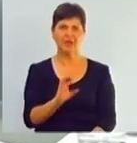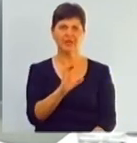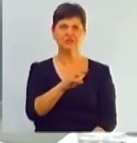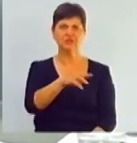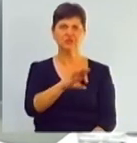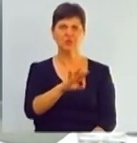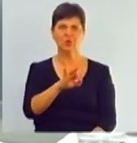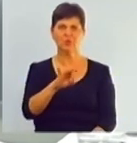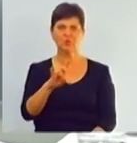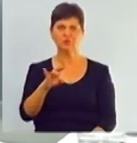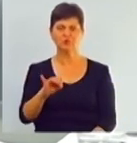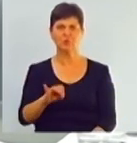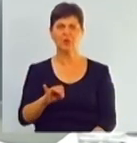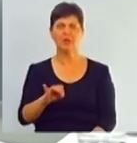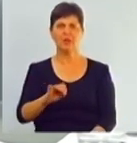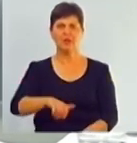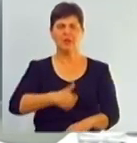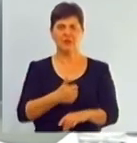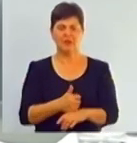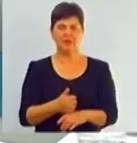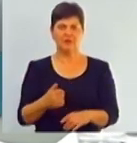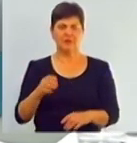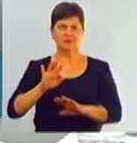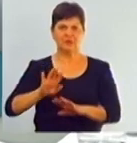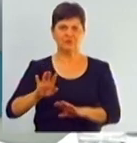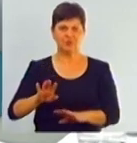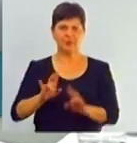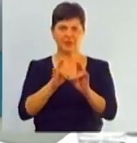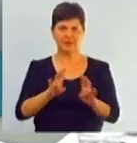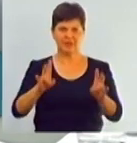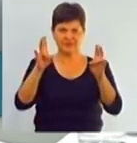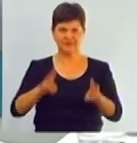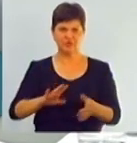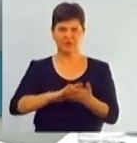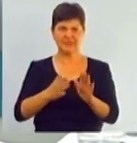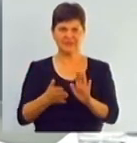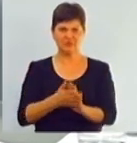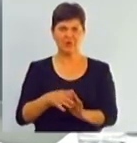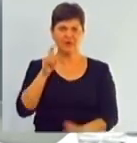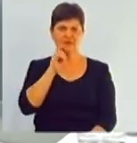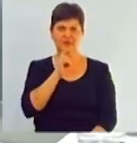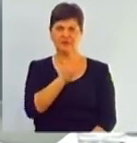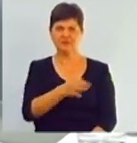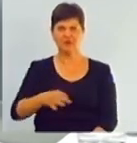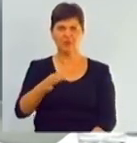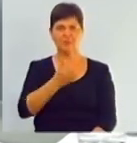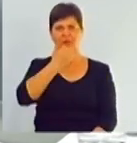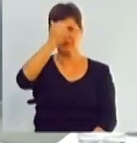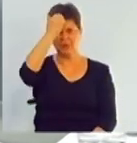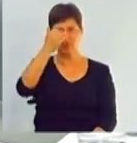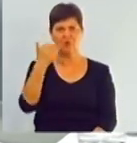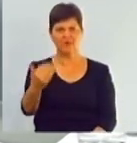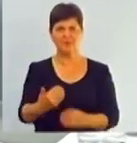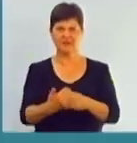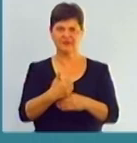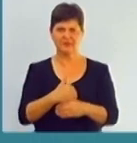головного управління Державної служби надзвичайної ситуації України у Вінницькій області, був гостем нашої студії. Дякую, Олег Володимирович, що завітали, дали